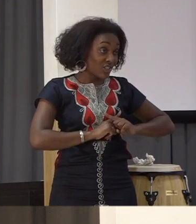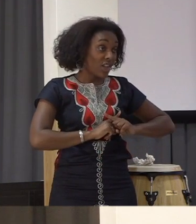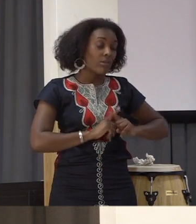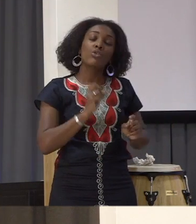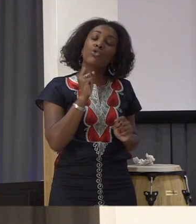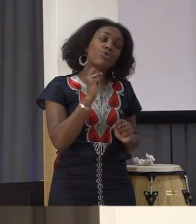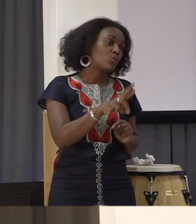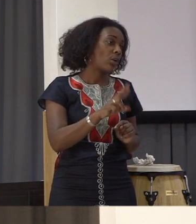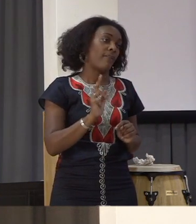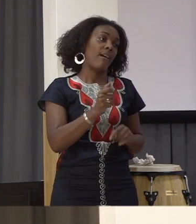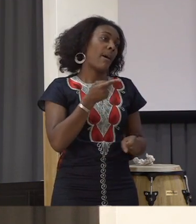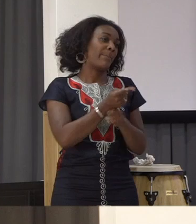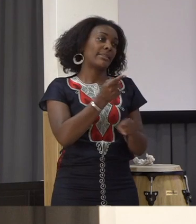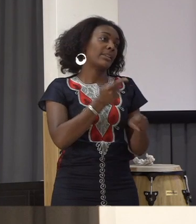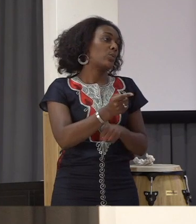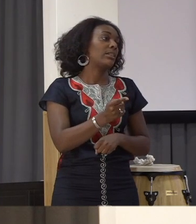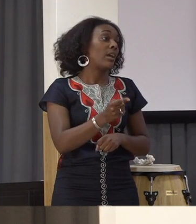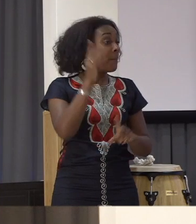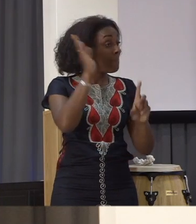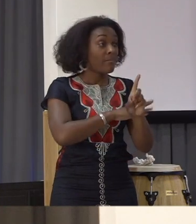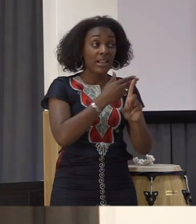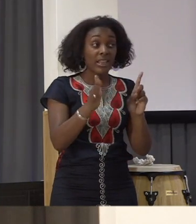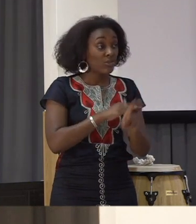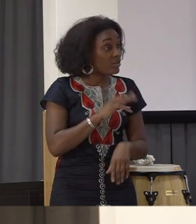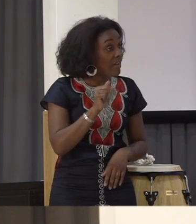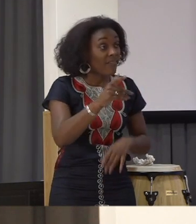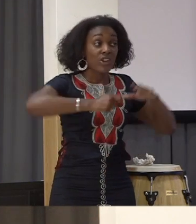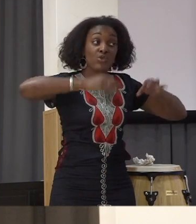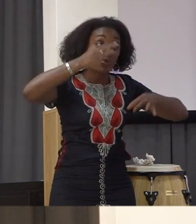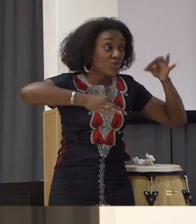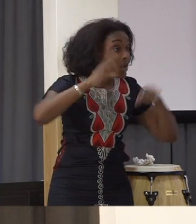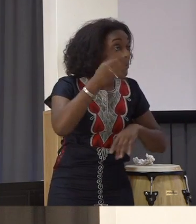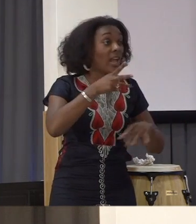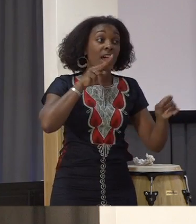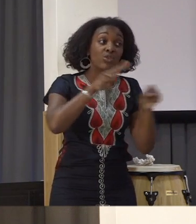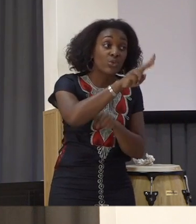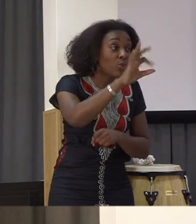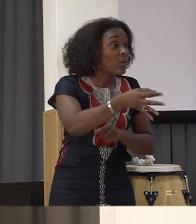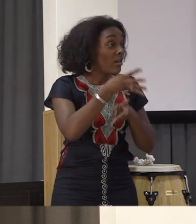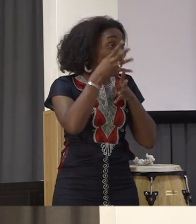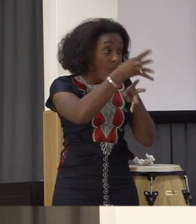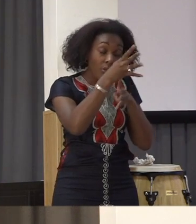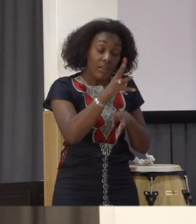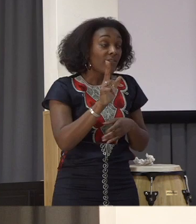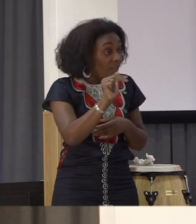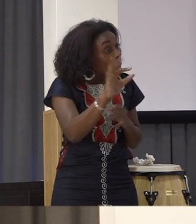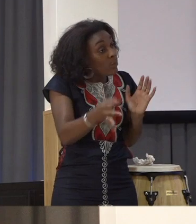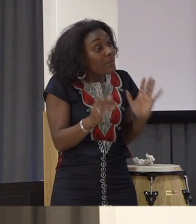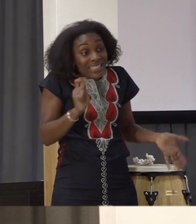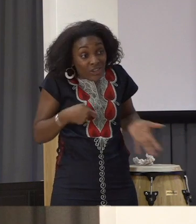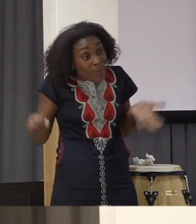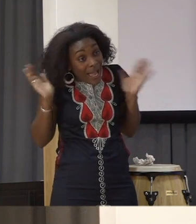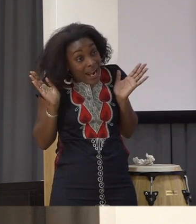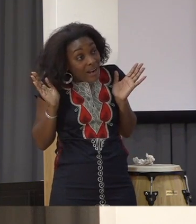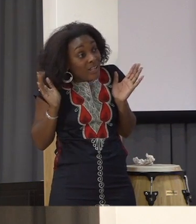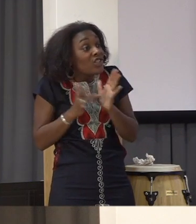seras persécuté, tu seras maltraité, tu seras jugé, tu seras insulté, tu seras calomnié, tout ça. Mais c'est normal, parce